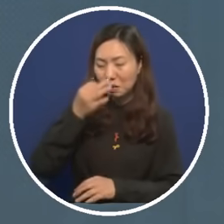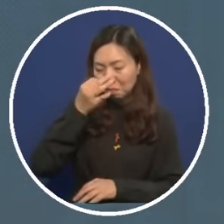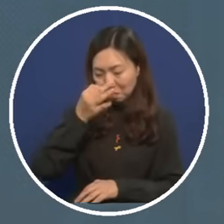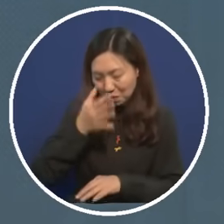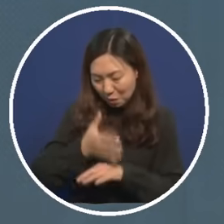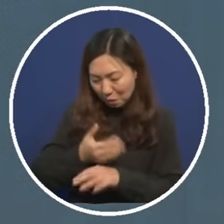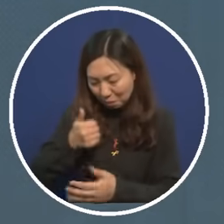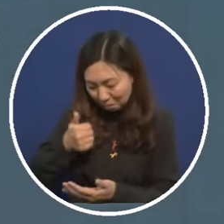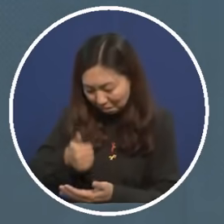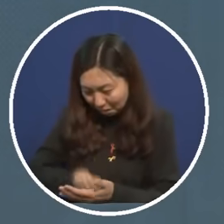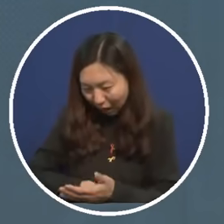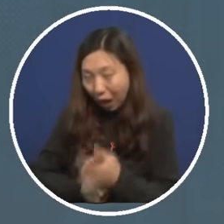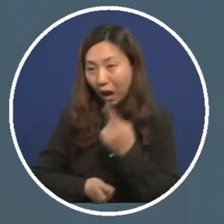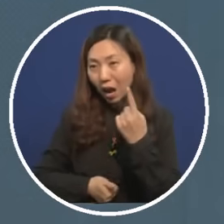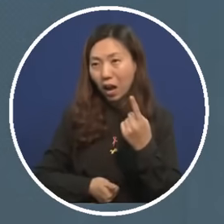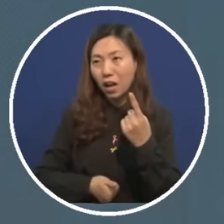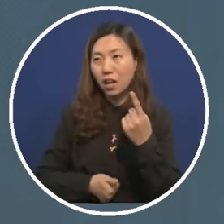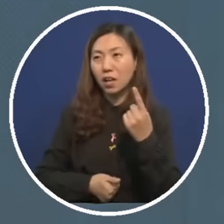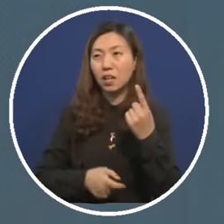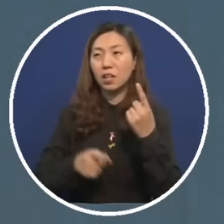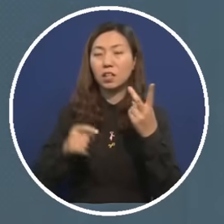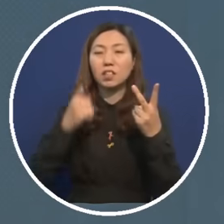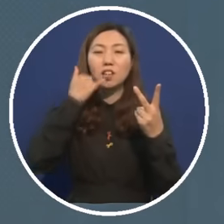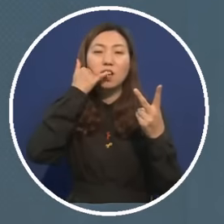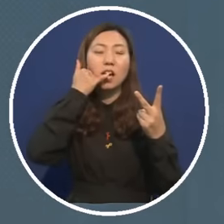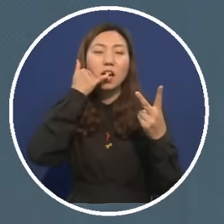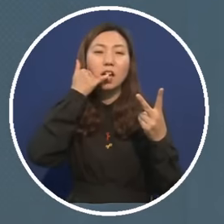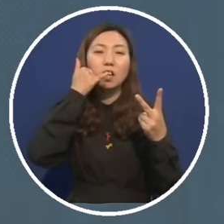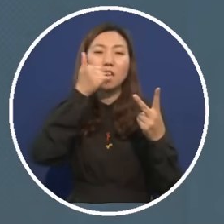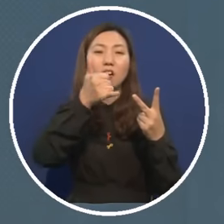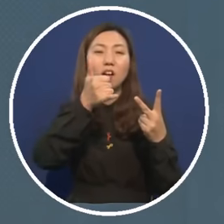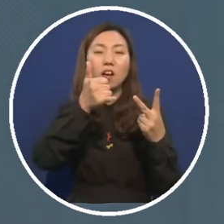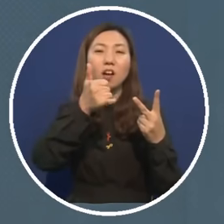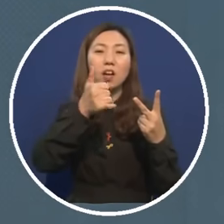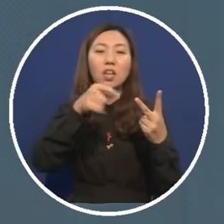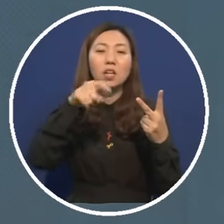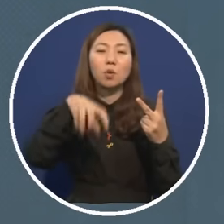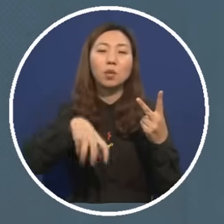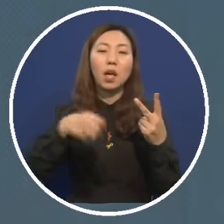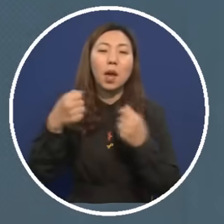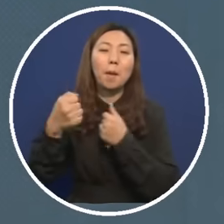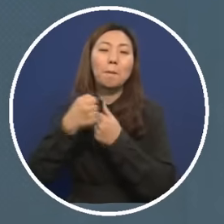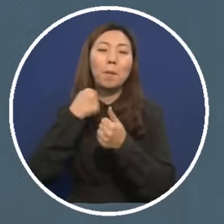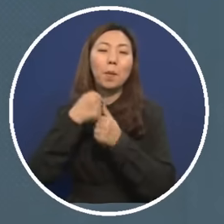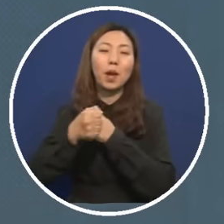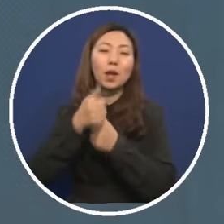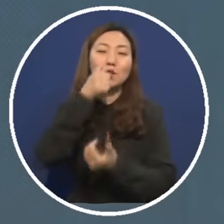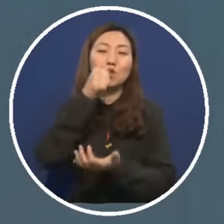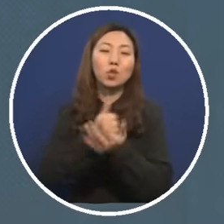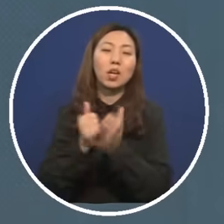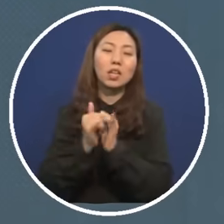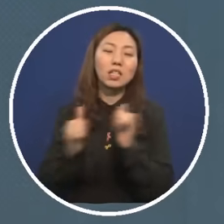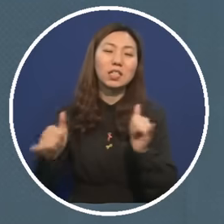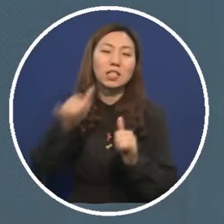하는 길이 하나 있고 전화를 딱 걸어가 여기 폭행범이 있습니다.